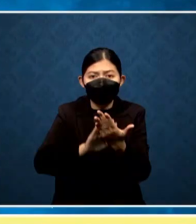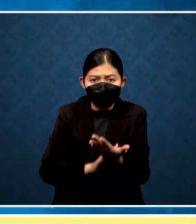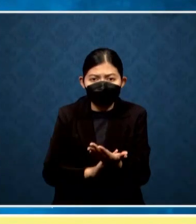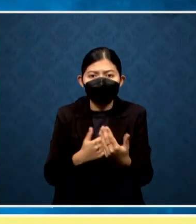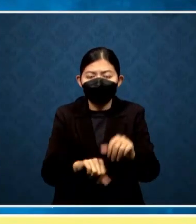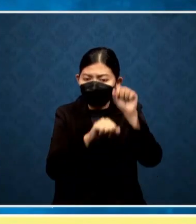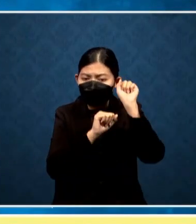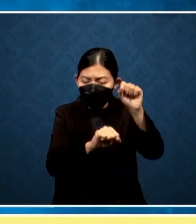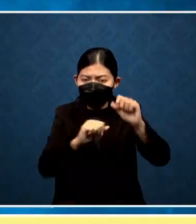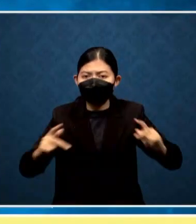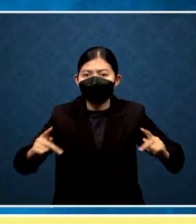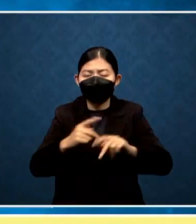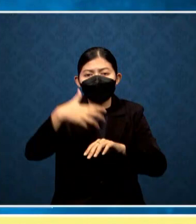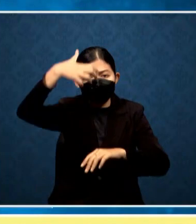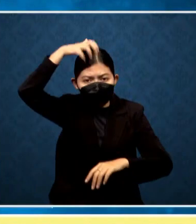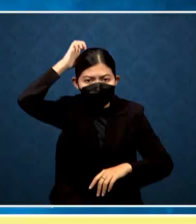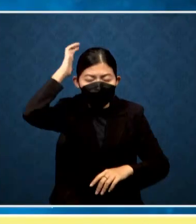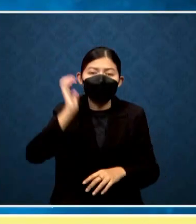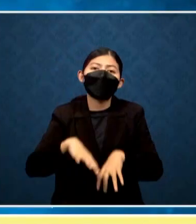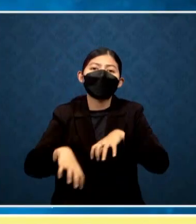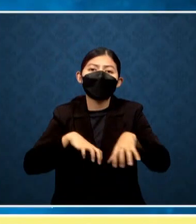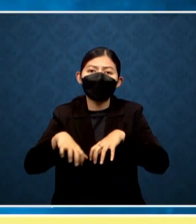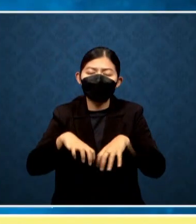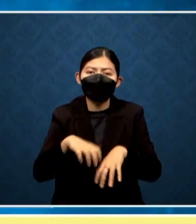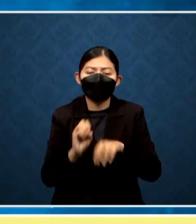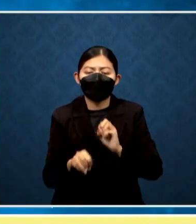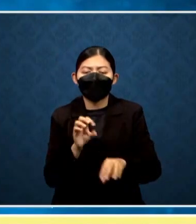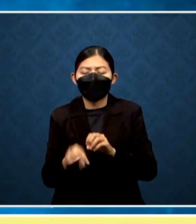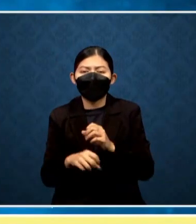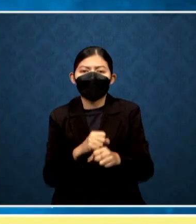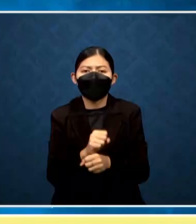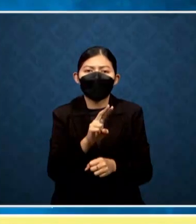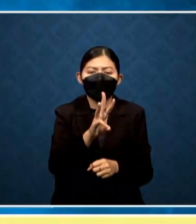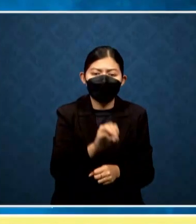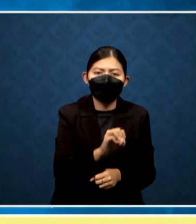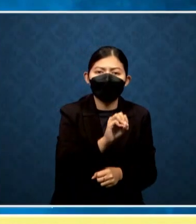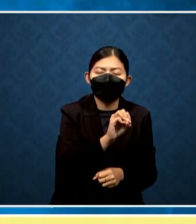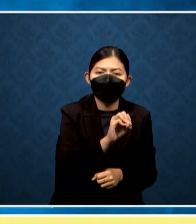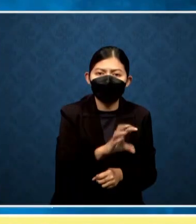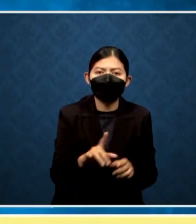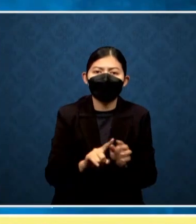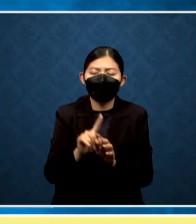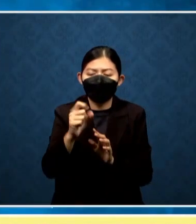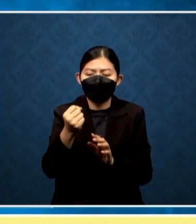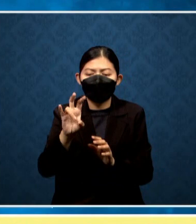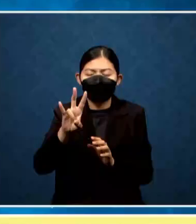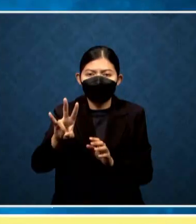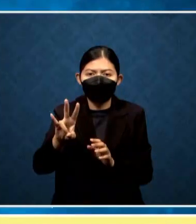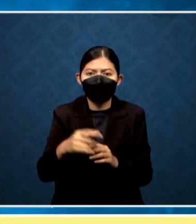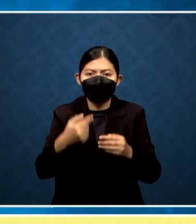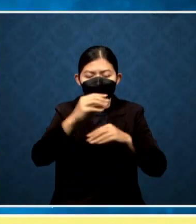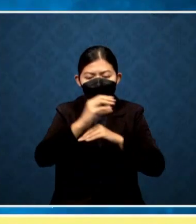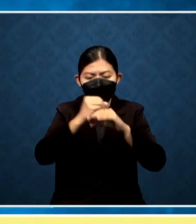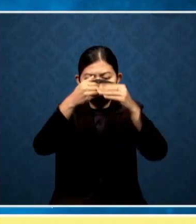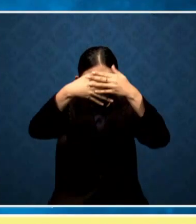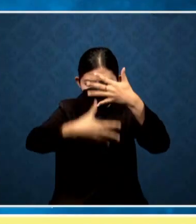าศกทวมาไทย เรื่องการกำจัดจัดการขยะมูลฟออย พ 2560 ข้อ 17 โดย 5งการขอยั